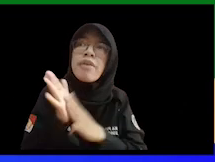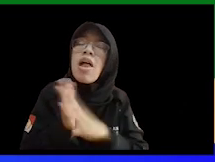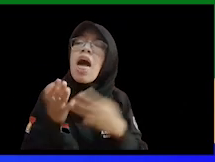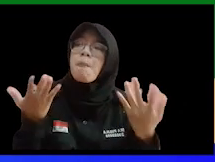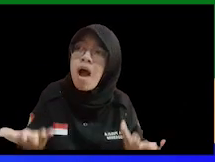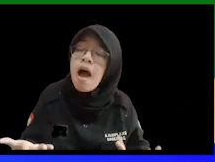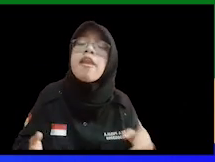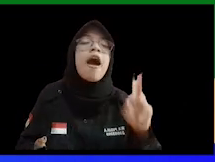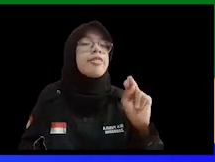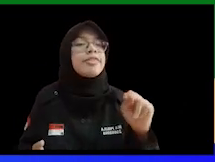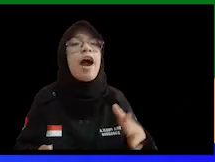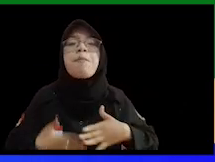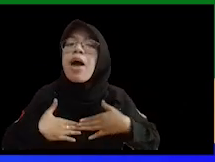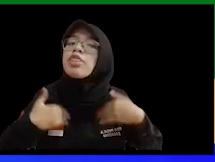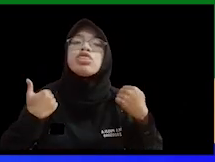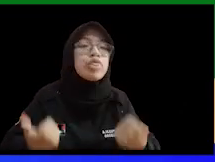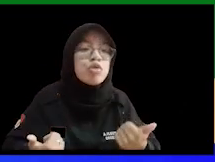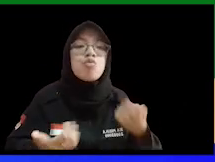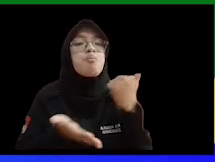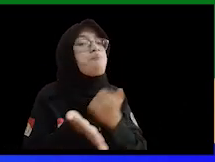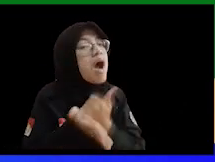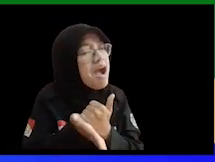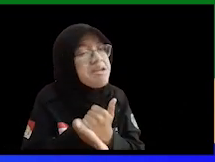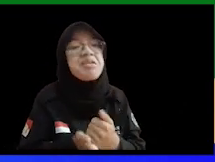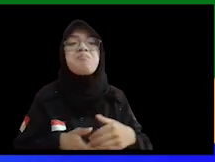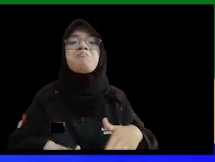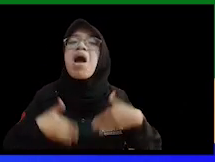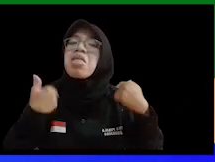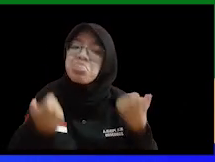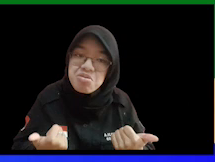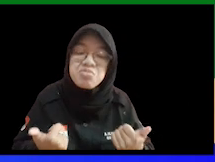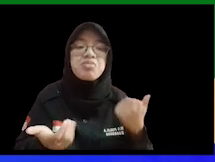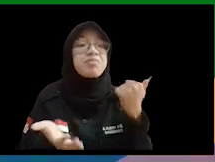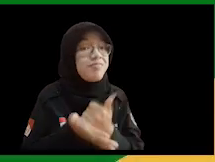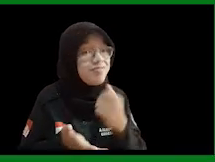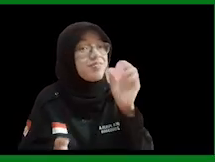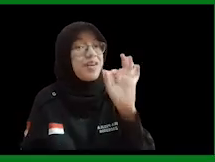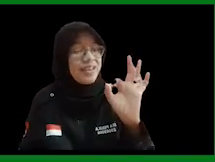Anda akan dilayani dengan baik sesuai dengan standar pelayanan Pengadilan Agama Bukit Tinggi.